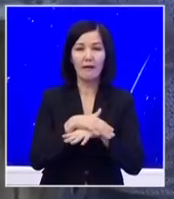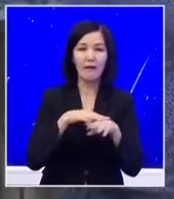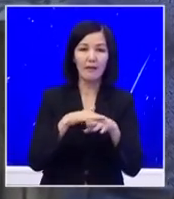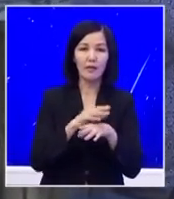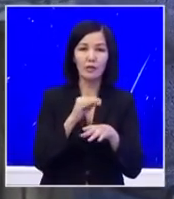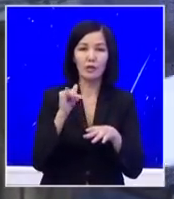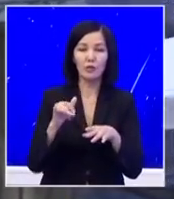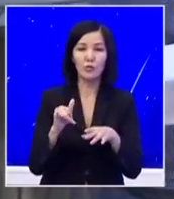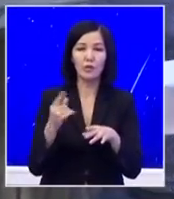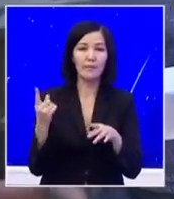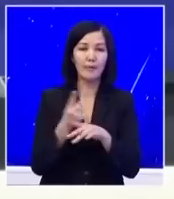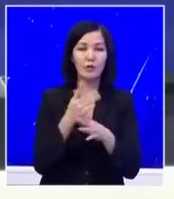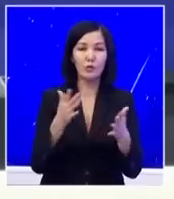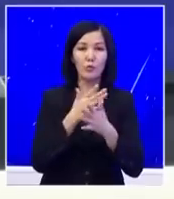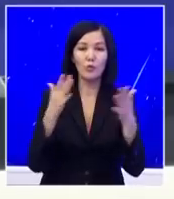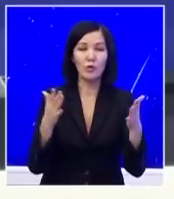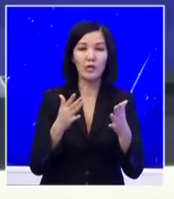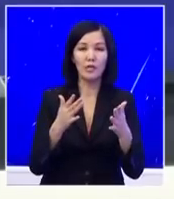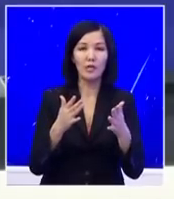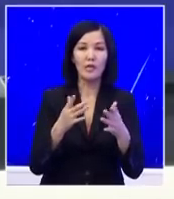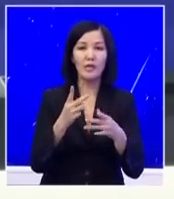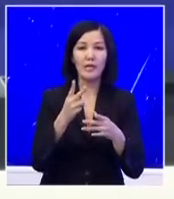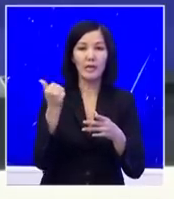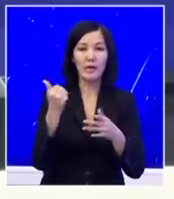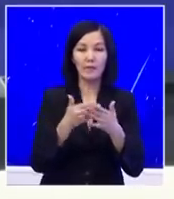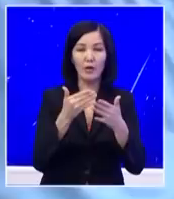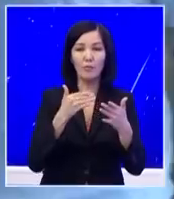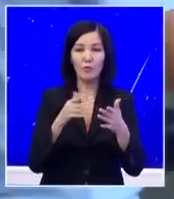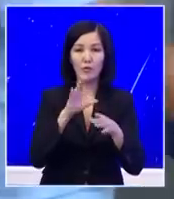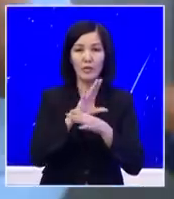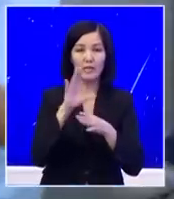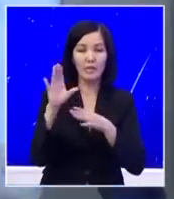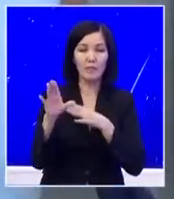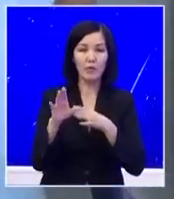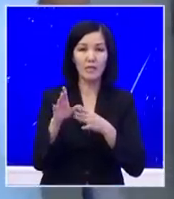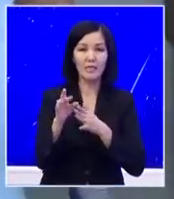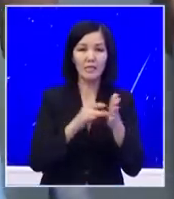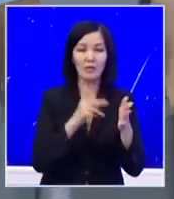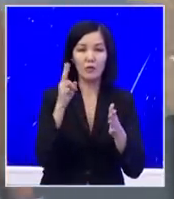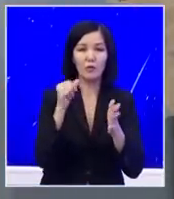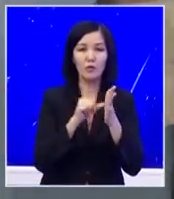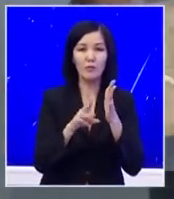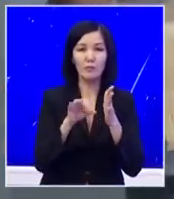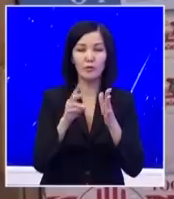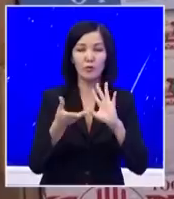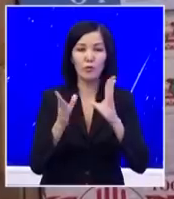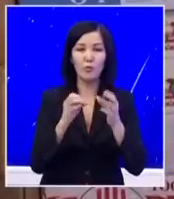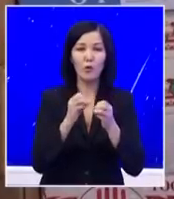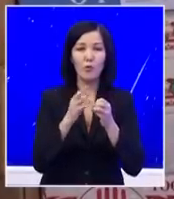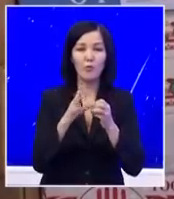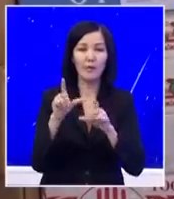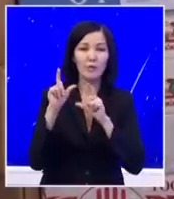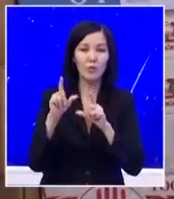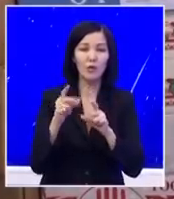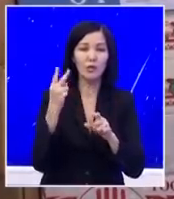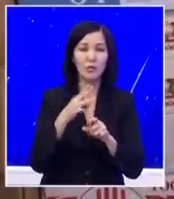ағайынға жетісулықтардың алғашқы үлкен керуені осыдан 2 апта бұрын жеткізілді. Бірден 260 тонна, бас аяғы 15 көлік,